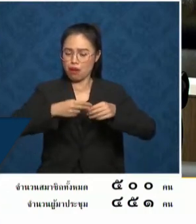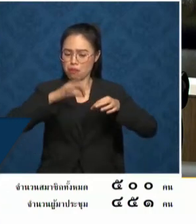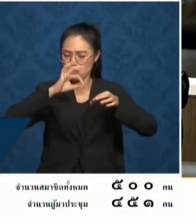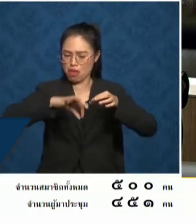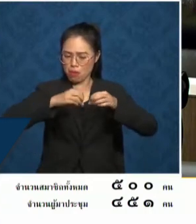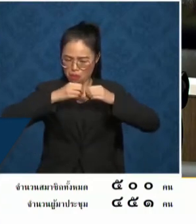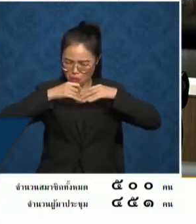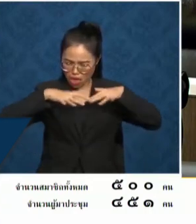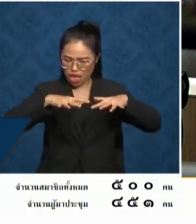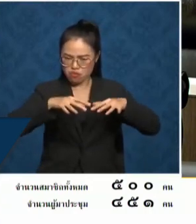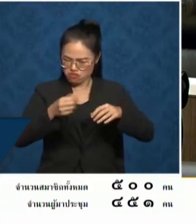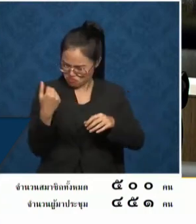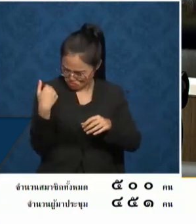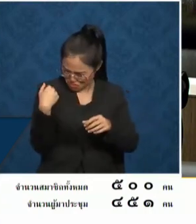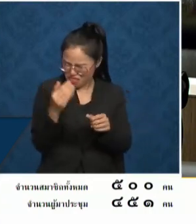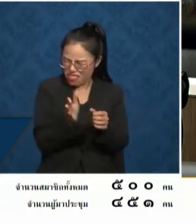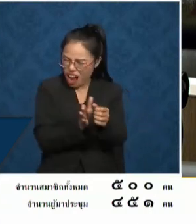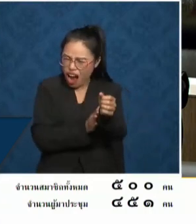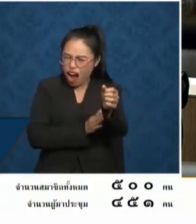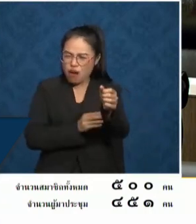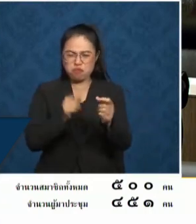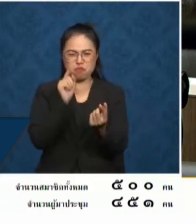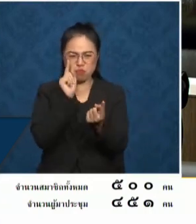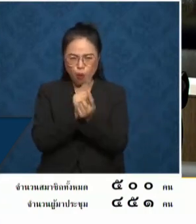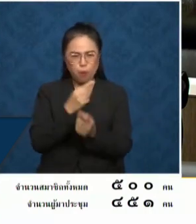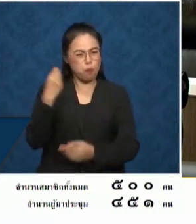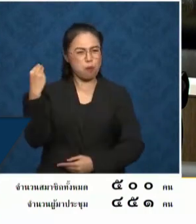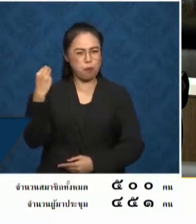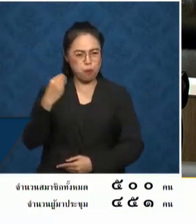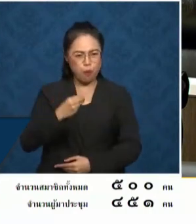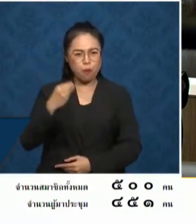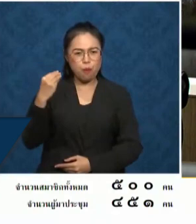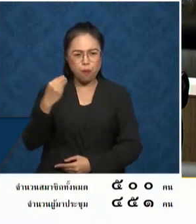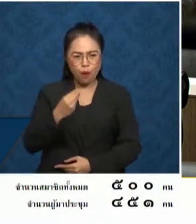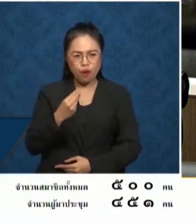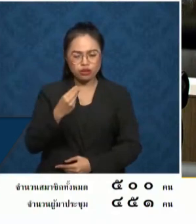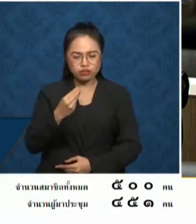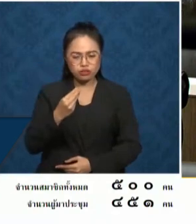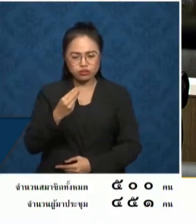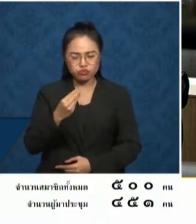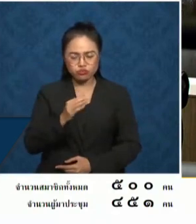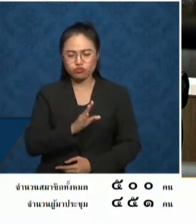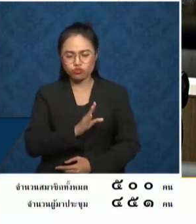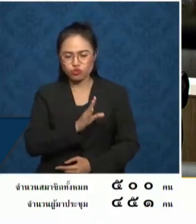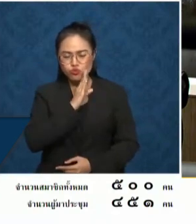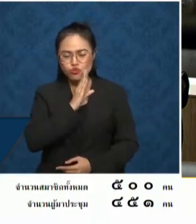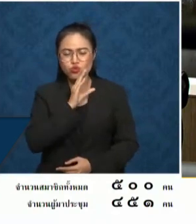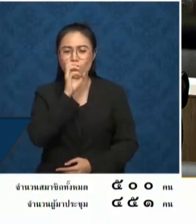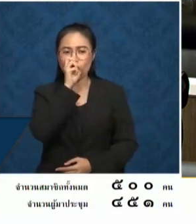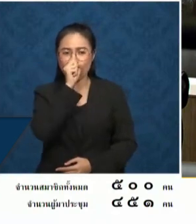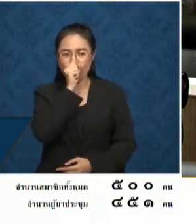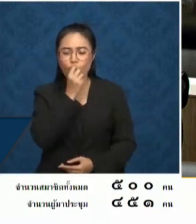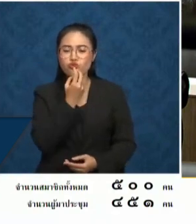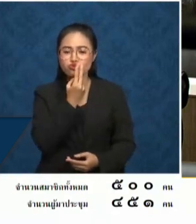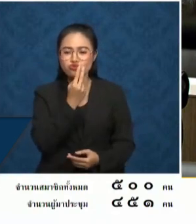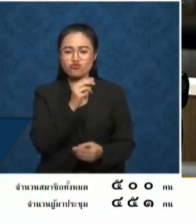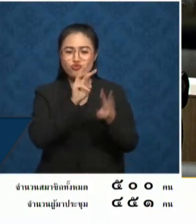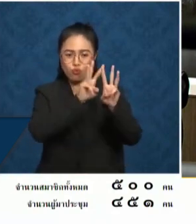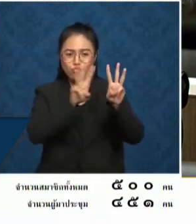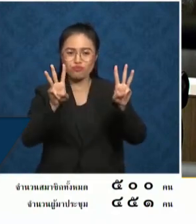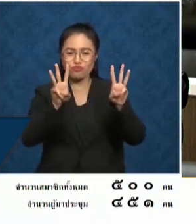มเกิดเมื่อวานแต่เกิดหลายครั้งหลายหนครับถ้าเราพิมพ์ถามพี่พี่กู